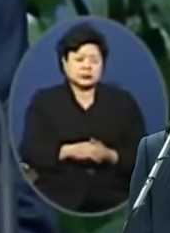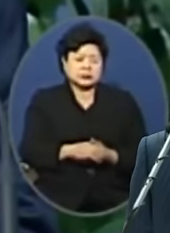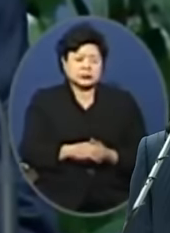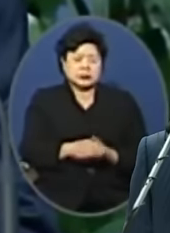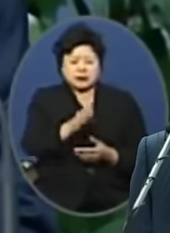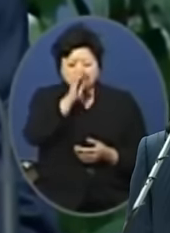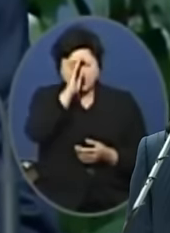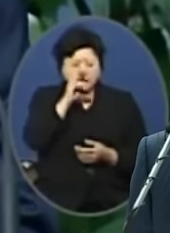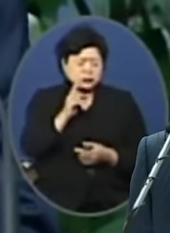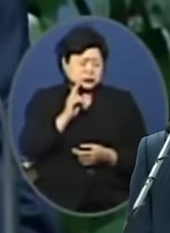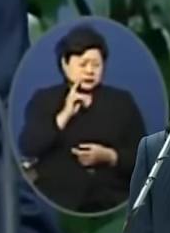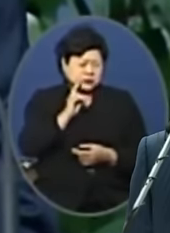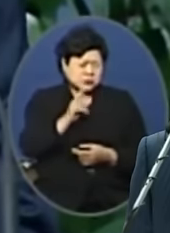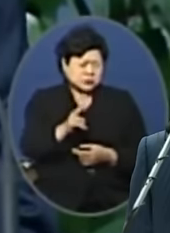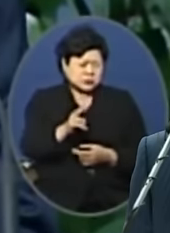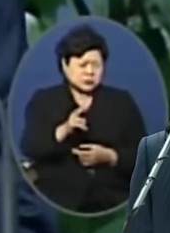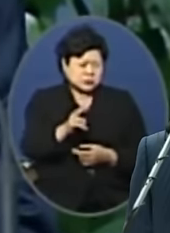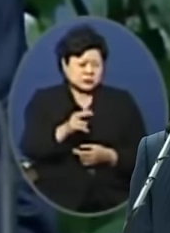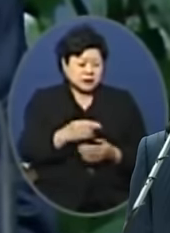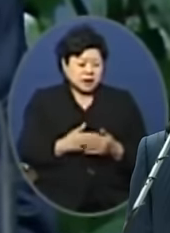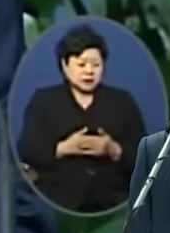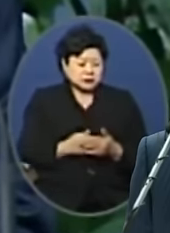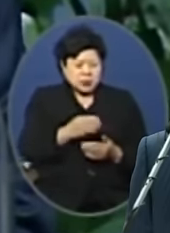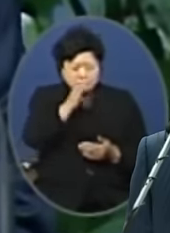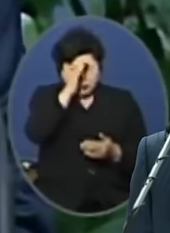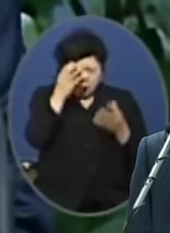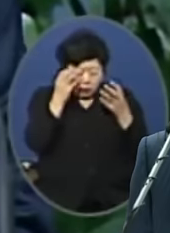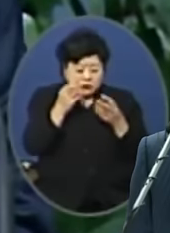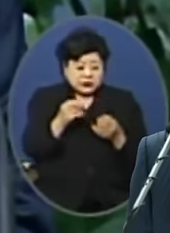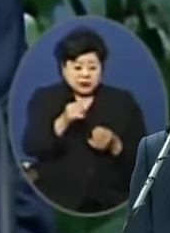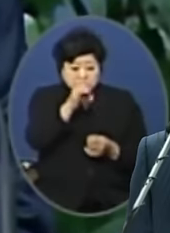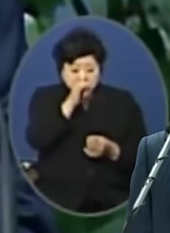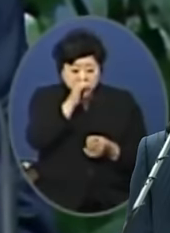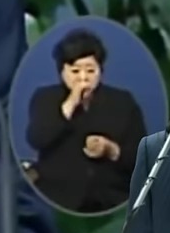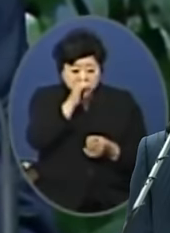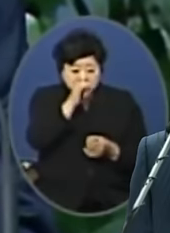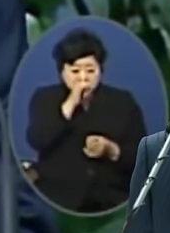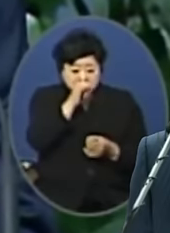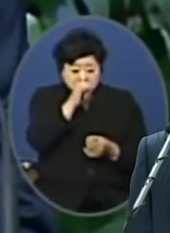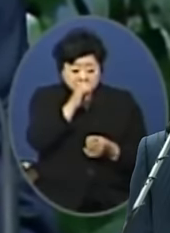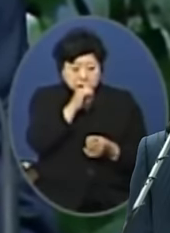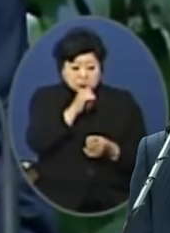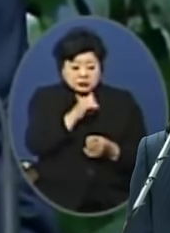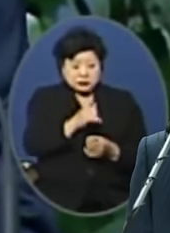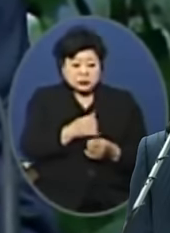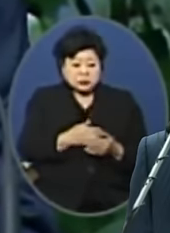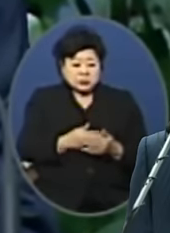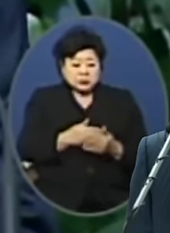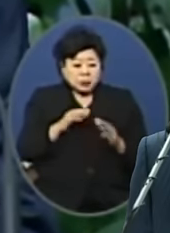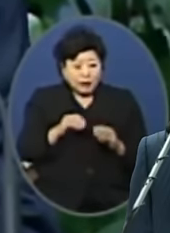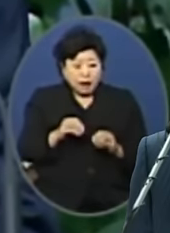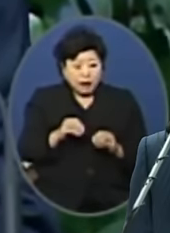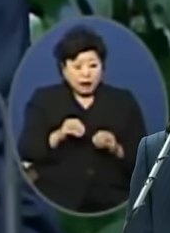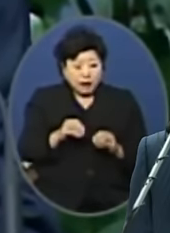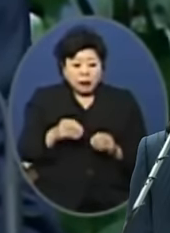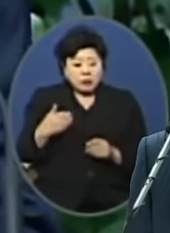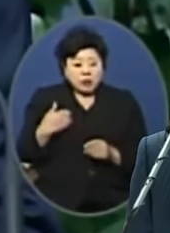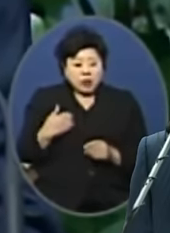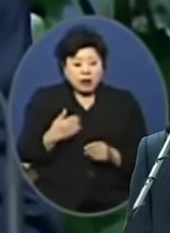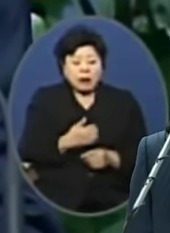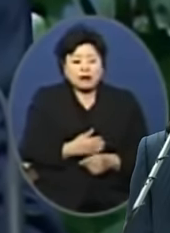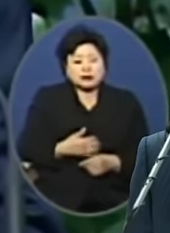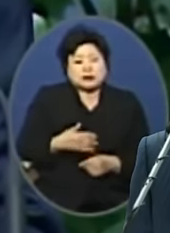병이 악화되어서 심장병으로 고생을 하는 분입니다. 언제 심장이 그칠지 모릅니다. 그런 걱정을 많이